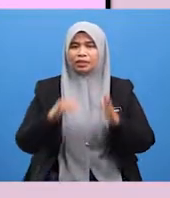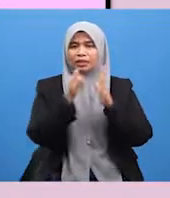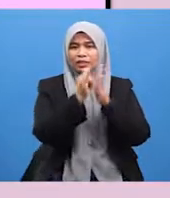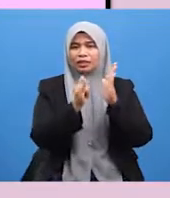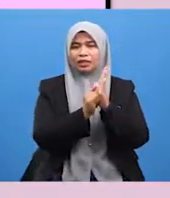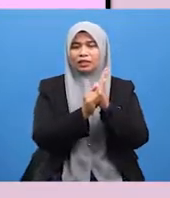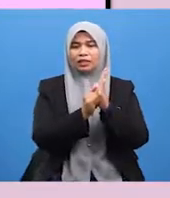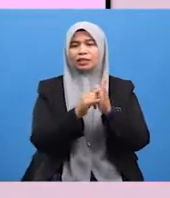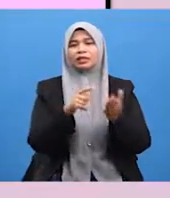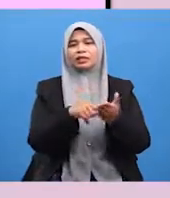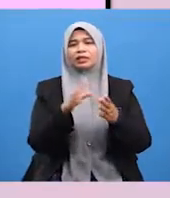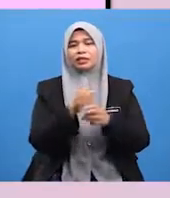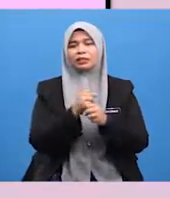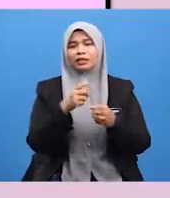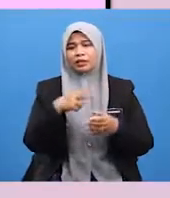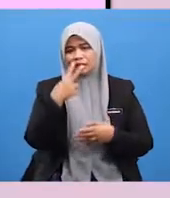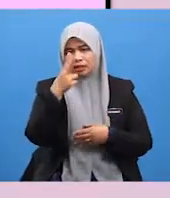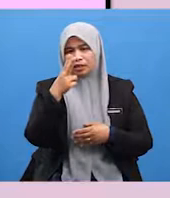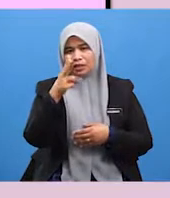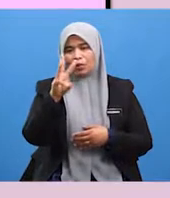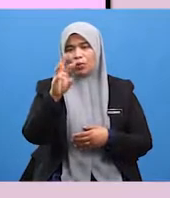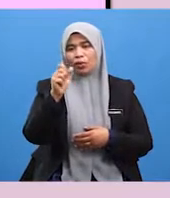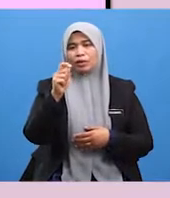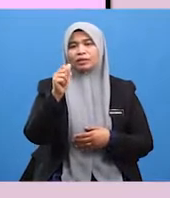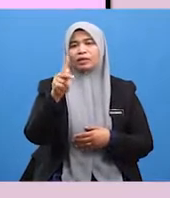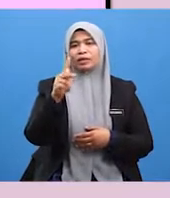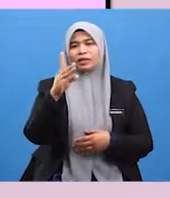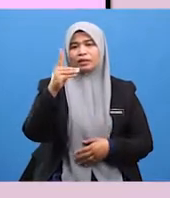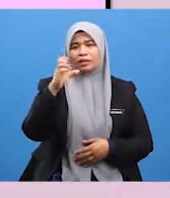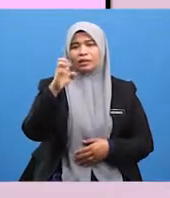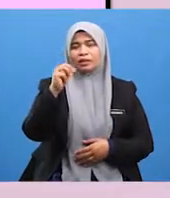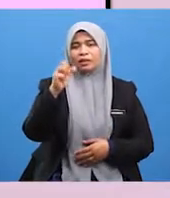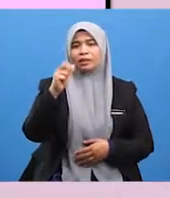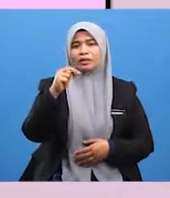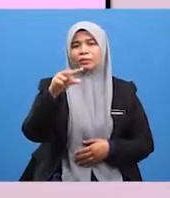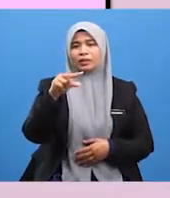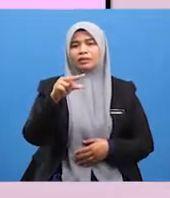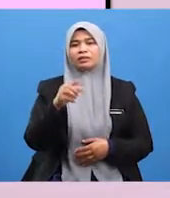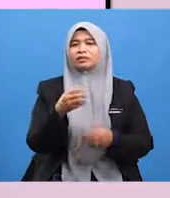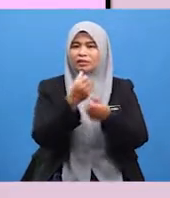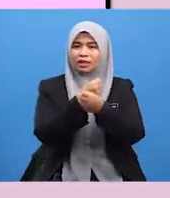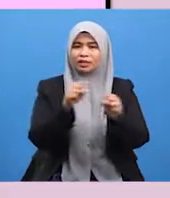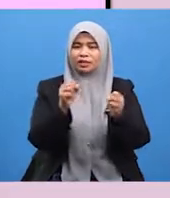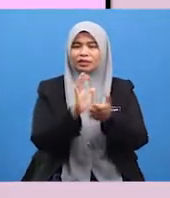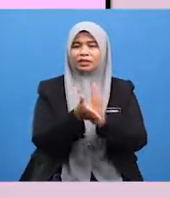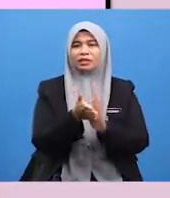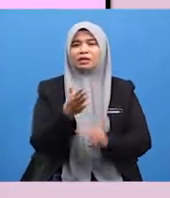dilihat melalui watak demang lebar daun yang bersedia menjadi hamba atau rakyat Sri